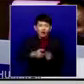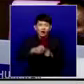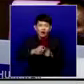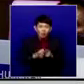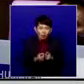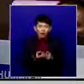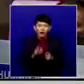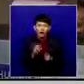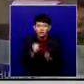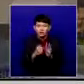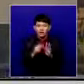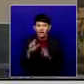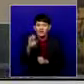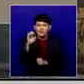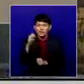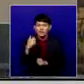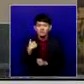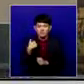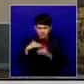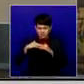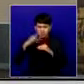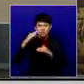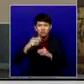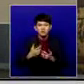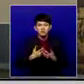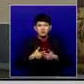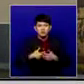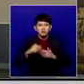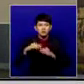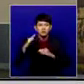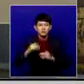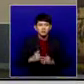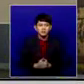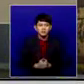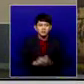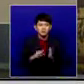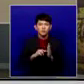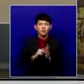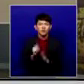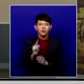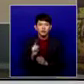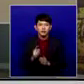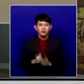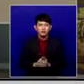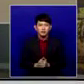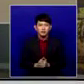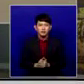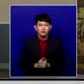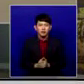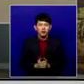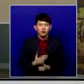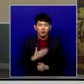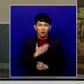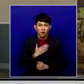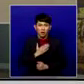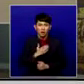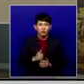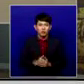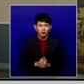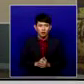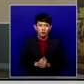มากกว่าการผลิตแปลว่าอะไรครับแปลว่าเราเป็นประเทศที่